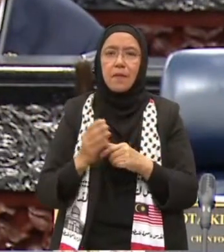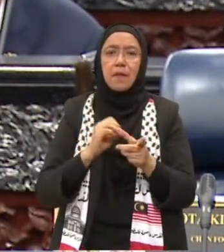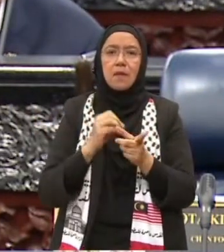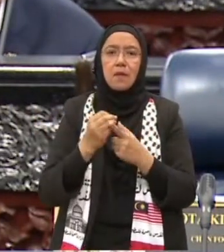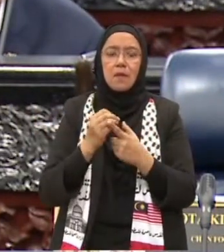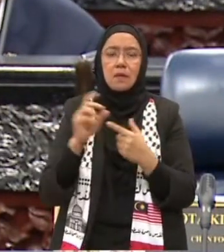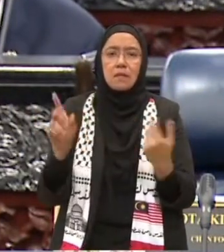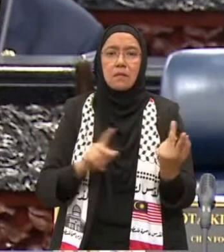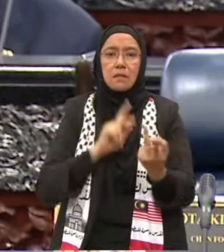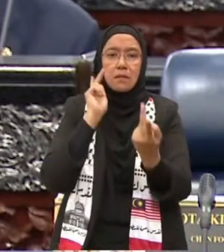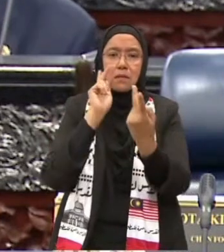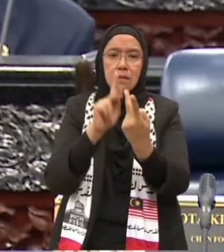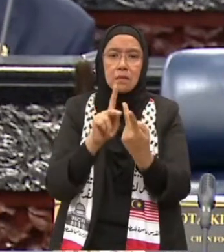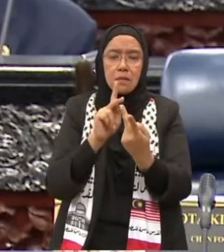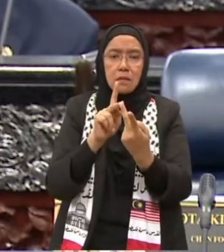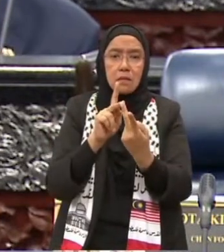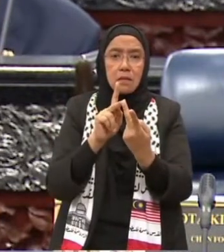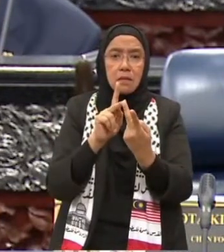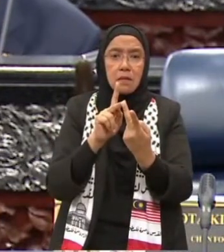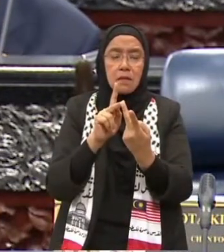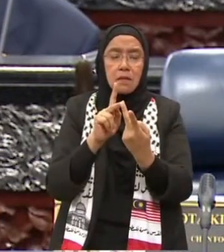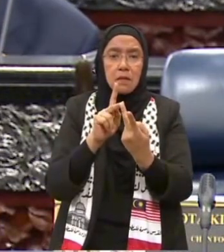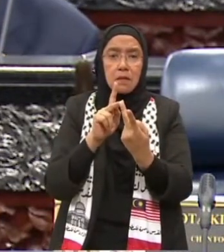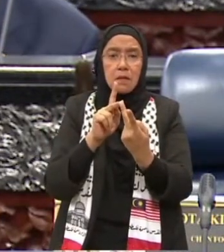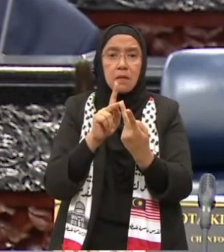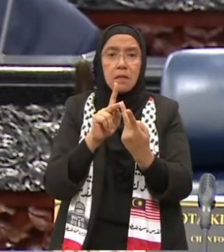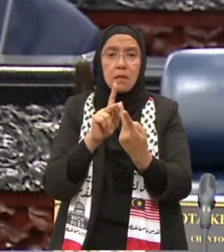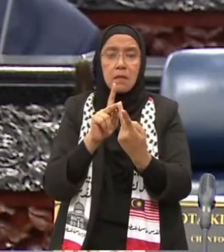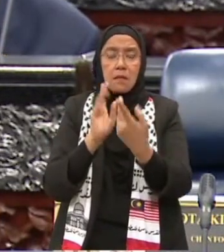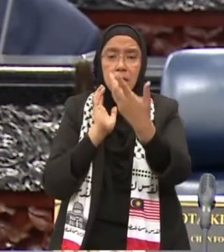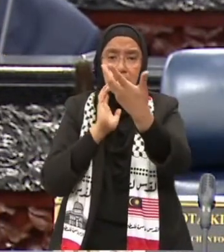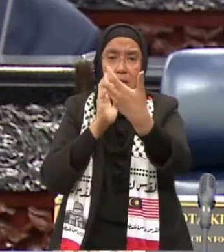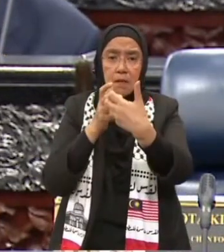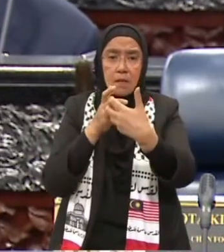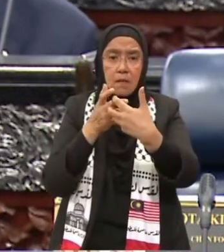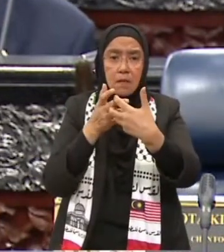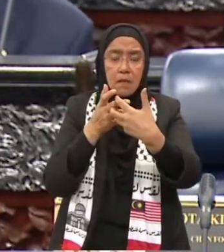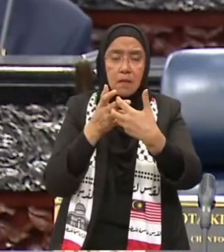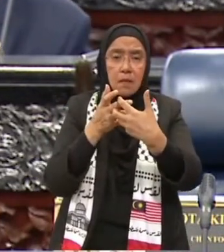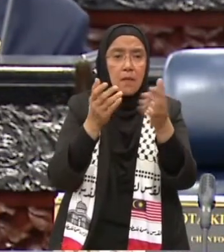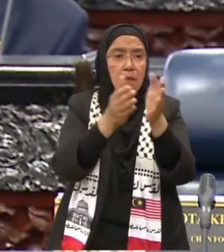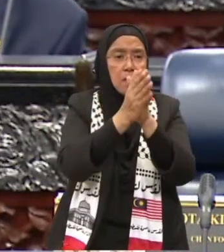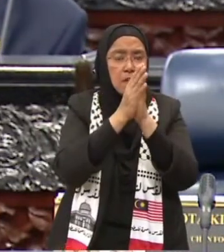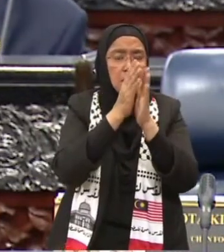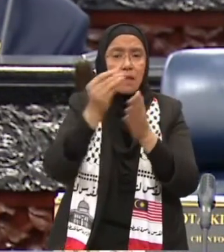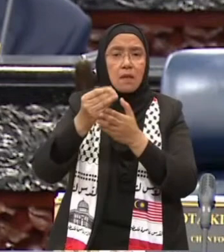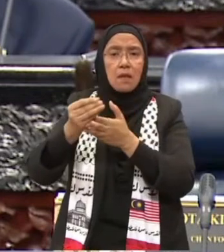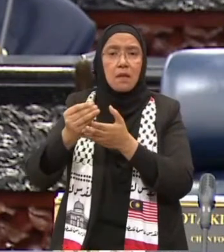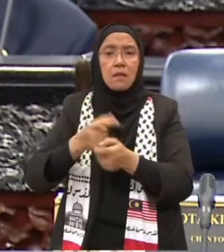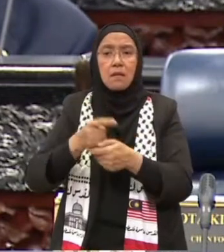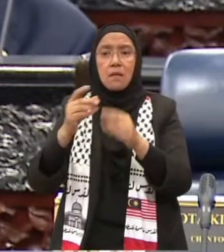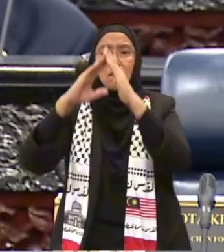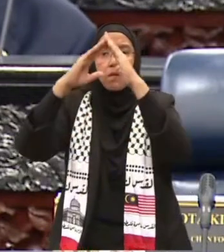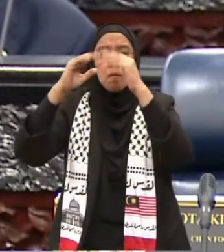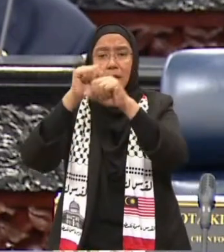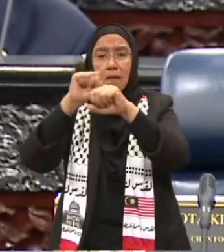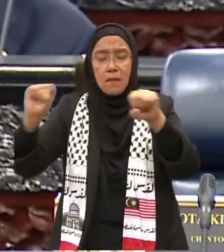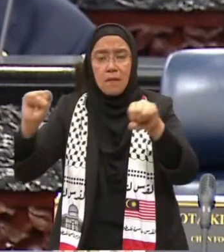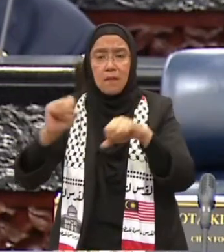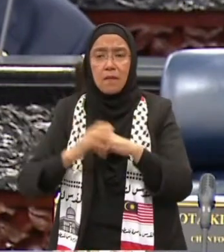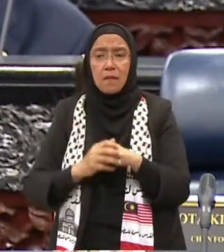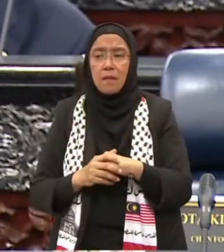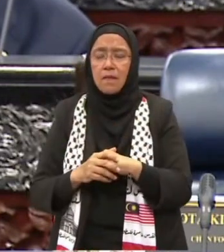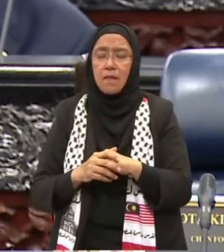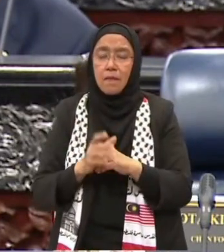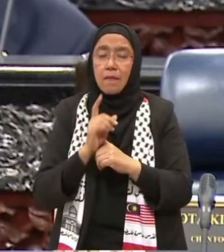pemadanan antara permintaan dan juga supply itu, dari sudut pandang pihak kementerian, memang antara cabaran